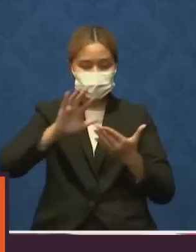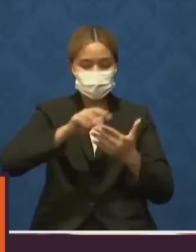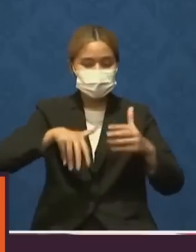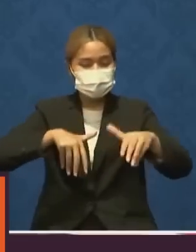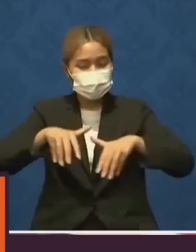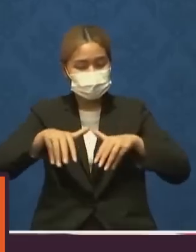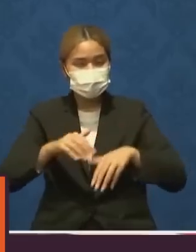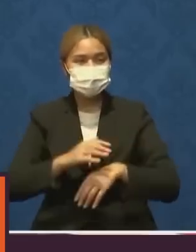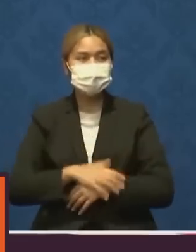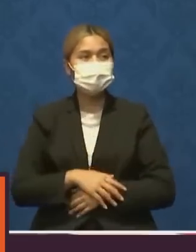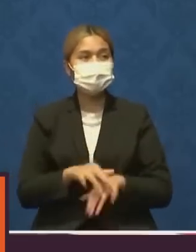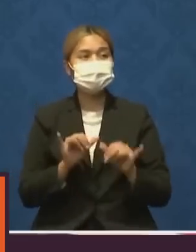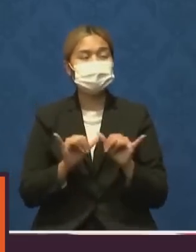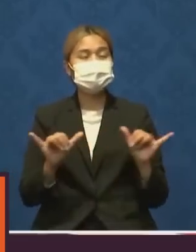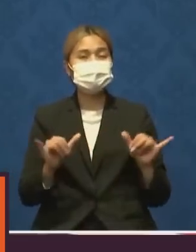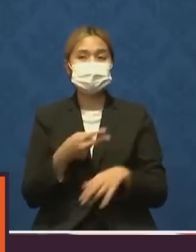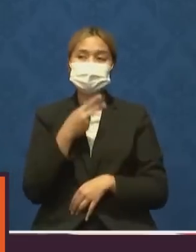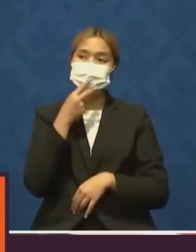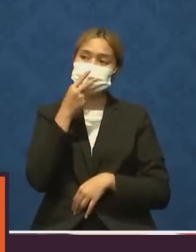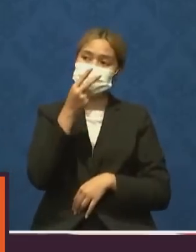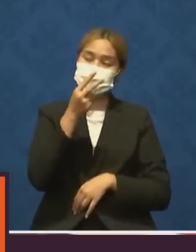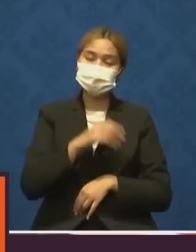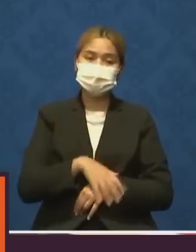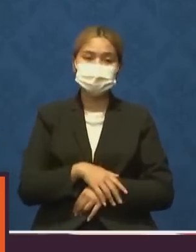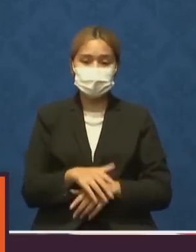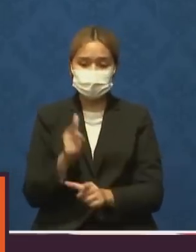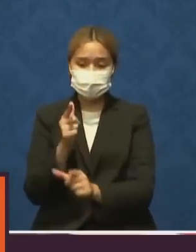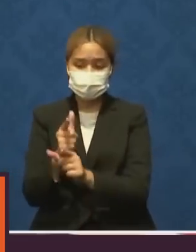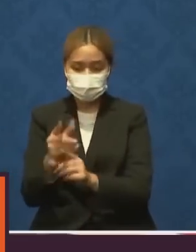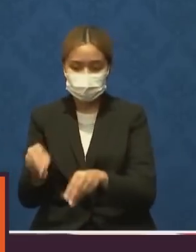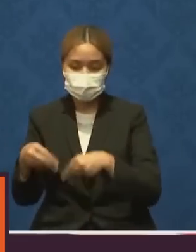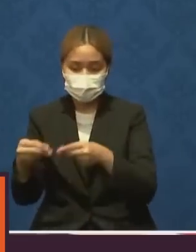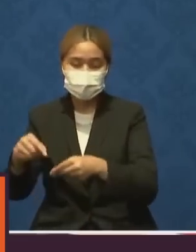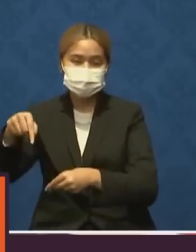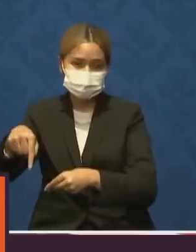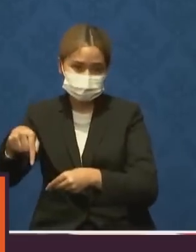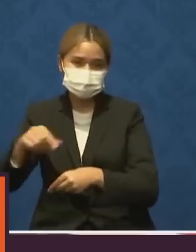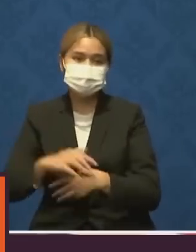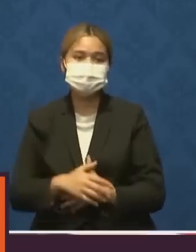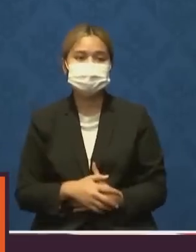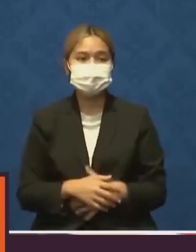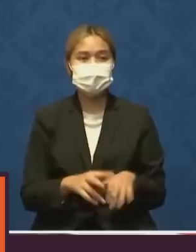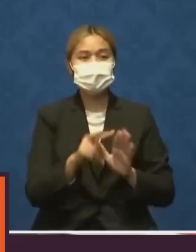lưngจ่ายคาไแงเลงดูกลมทุนจากแหนวโนโยบายของรฐบาล